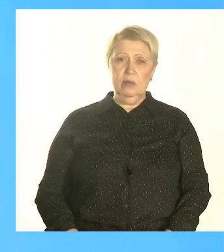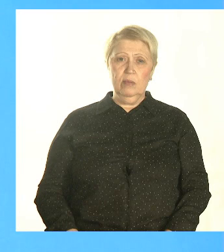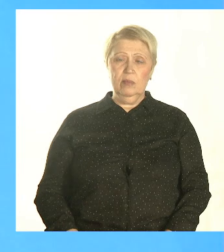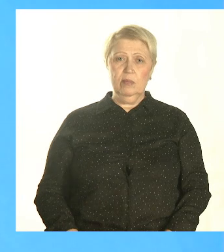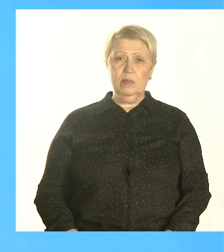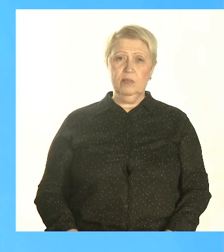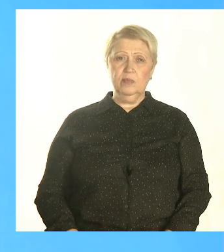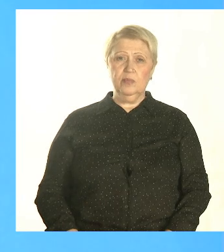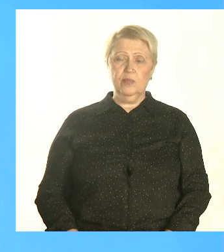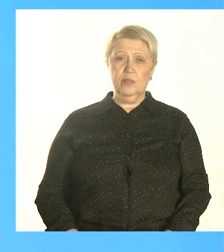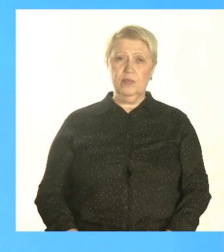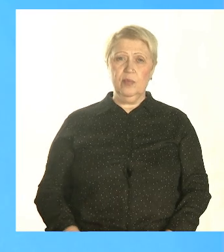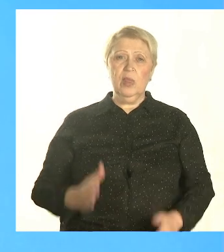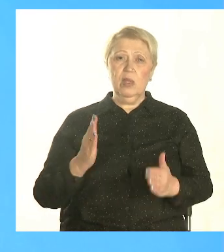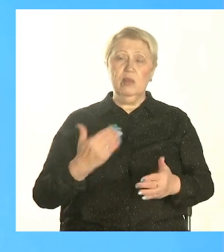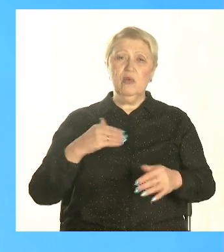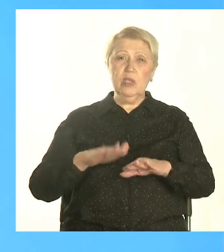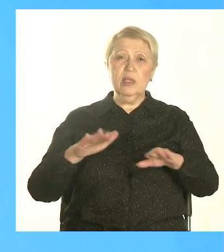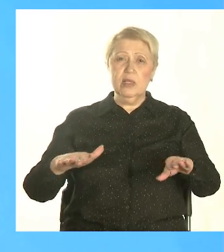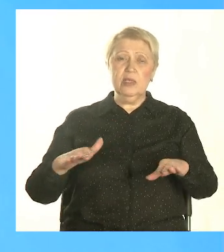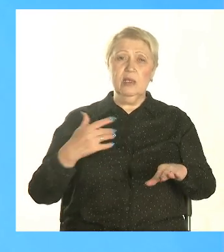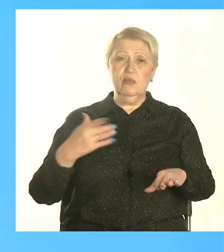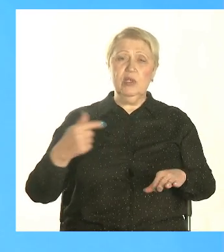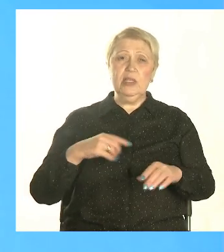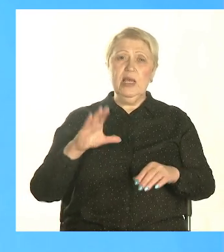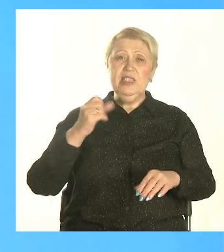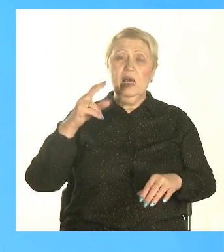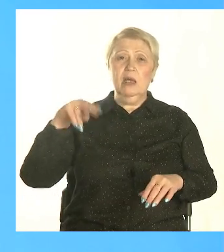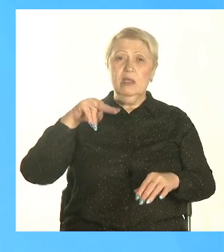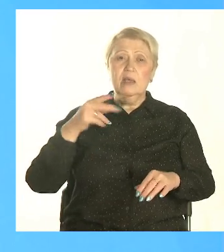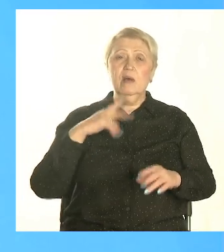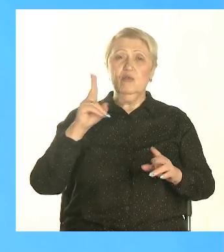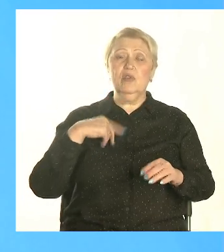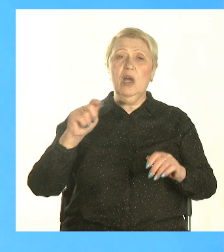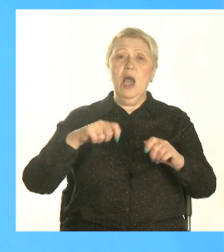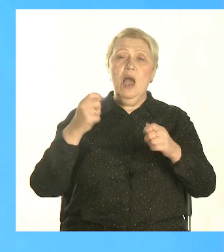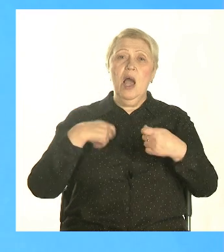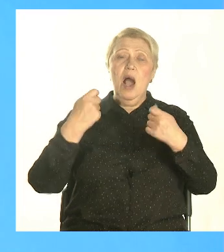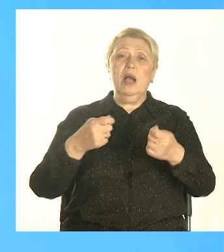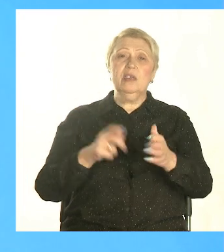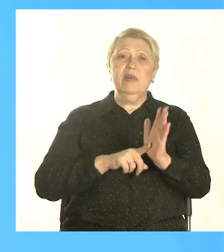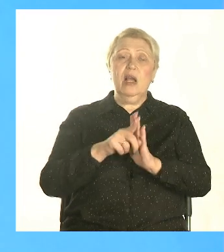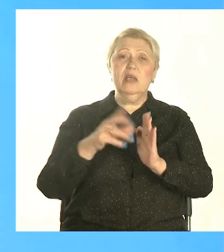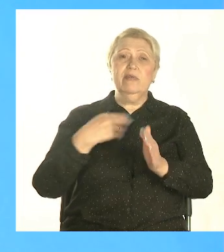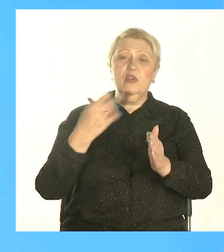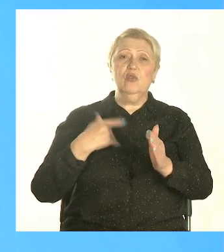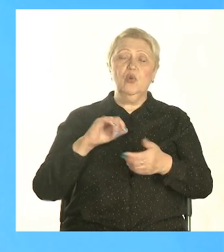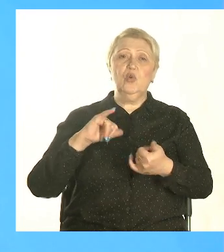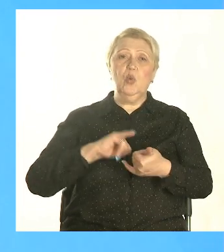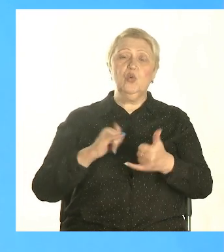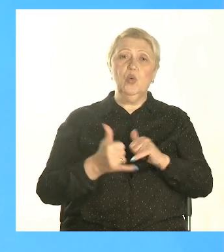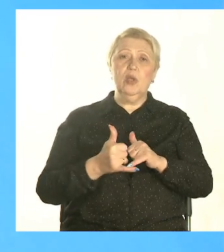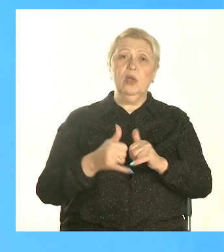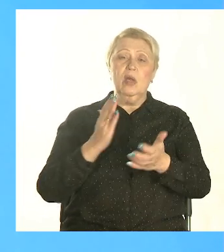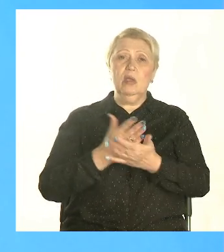не детский садик, а просто временного нахождения детей там. Оказывают услуги, когда родители. Соответственно, вопрос. 8-10 детей